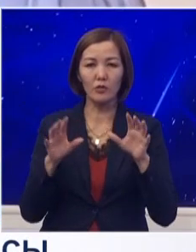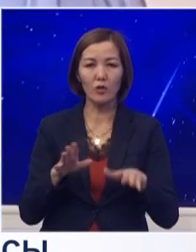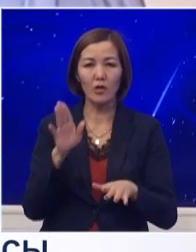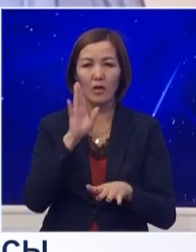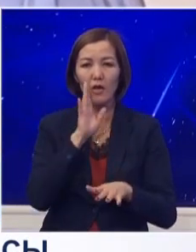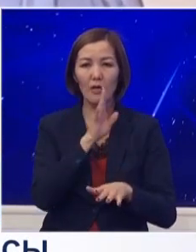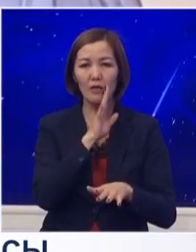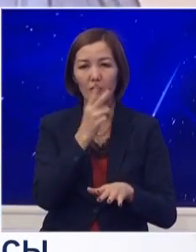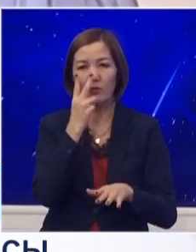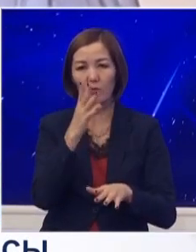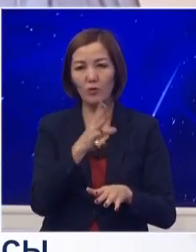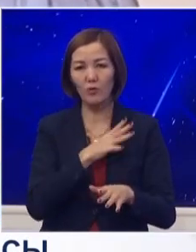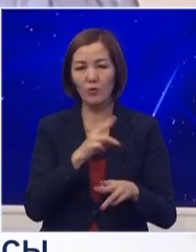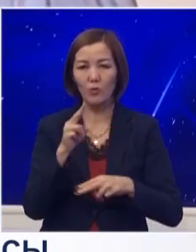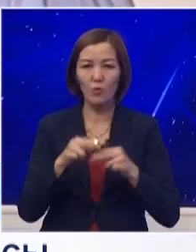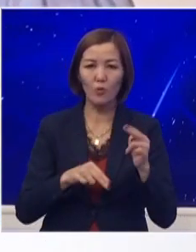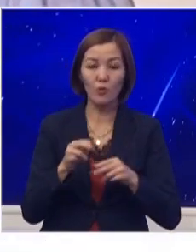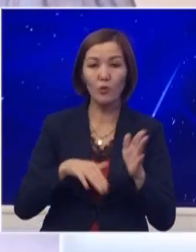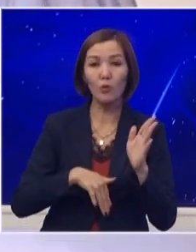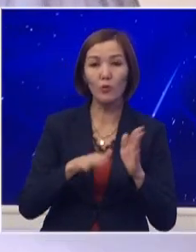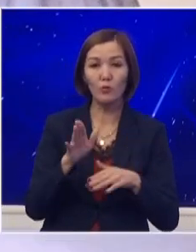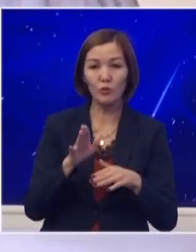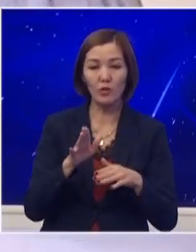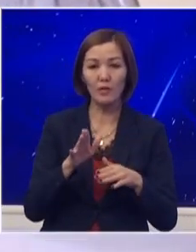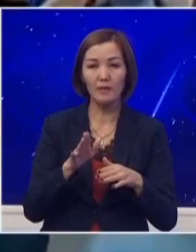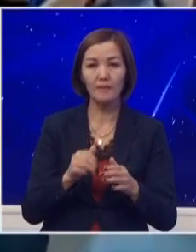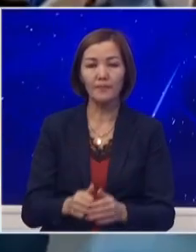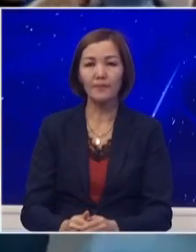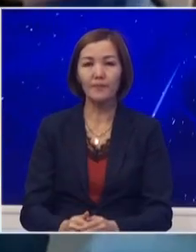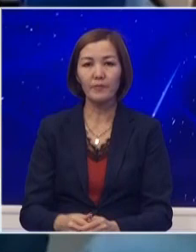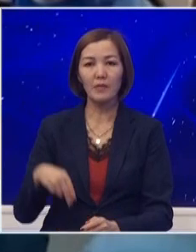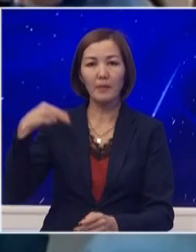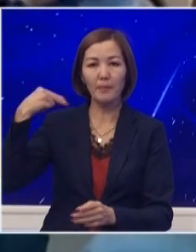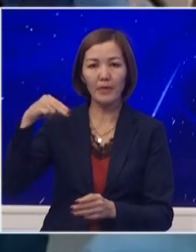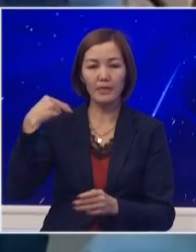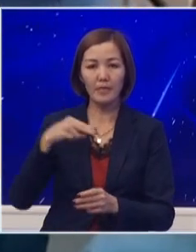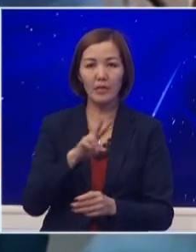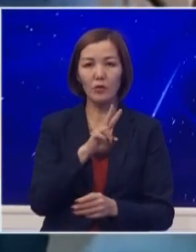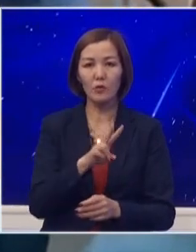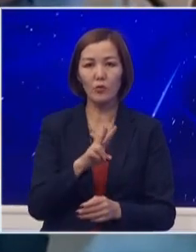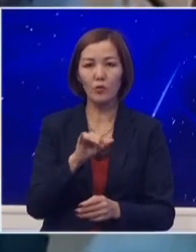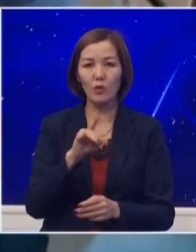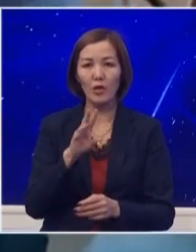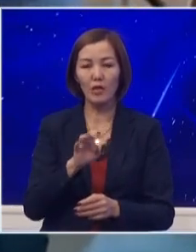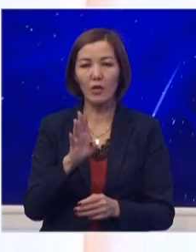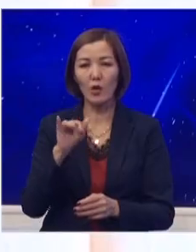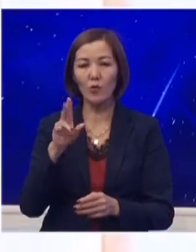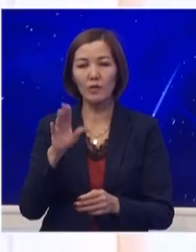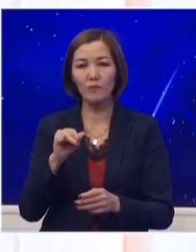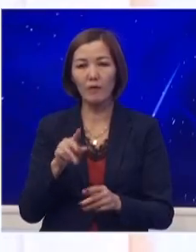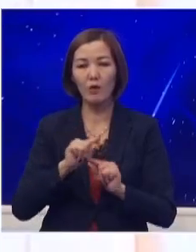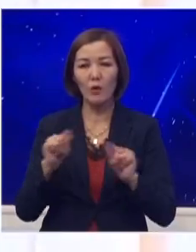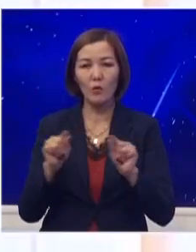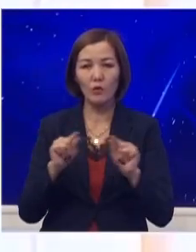жүздерінен көңілгүйлерінің қандай керемет күйде кеткендерін. Президентке кандидат Нұрлан Әуесбаев үгіт-насихат жұмыстарымен